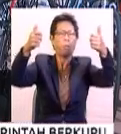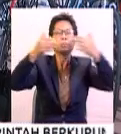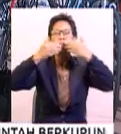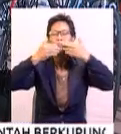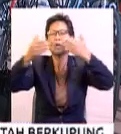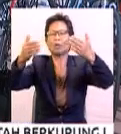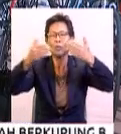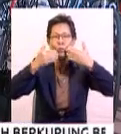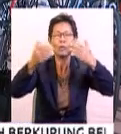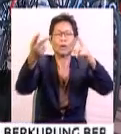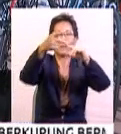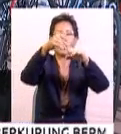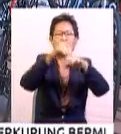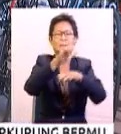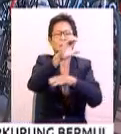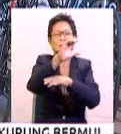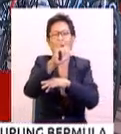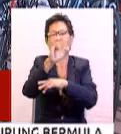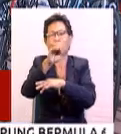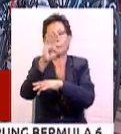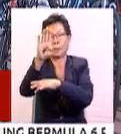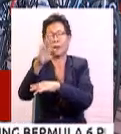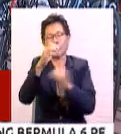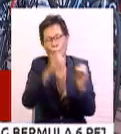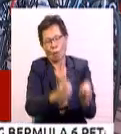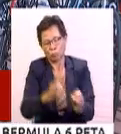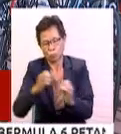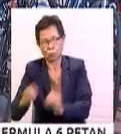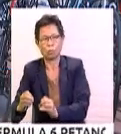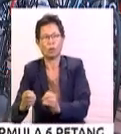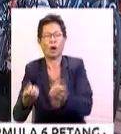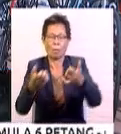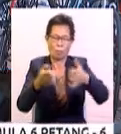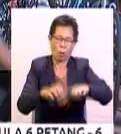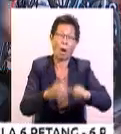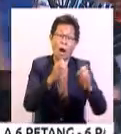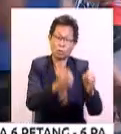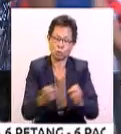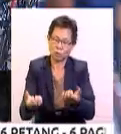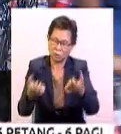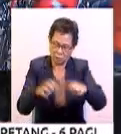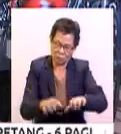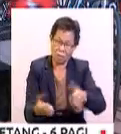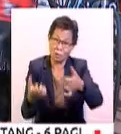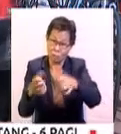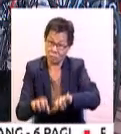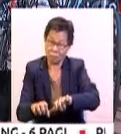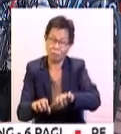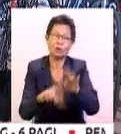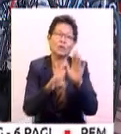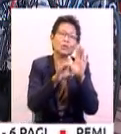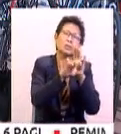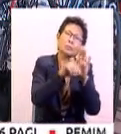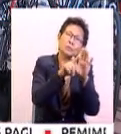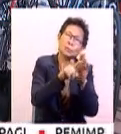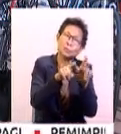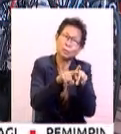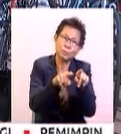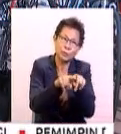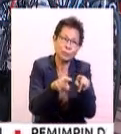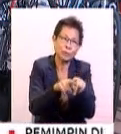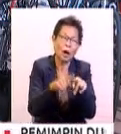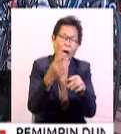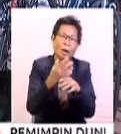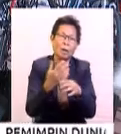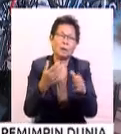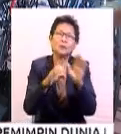kita ucapkan kepada pihak CIMB yang sudi menganjurkan event-event yang seperti hampir orang kata apa, yang